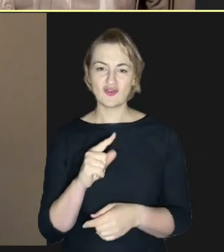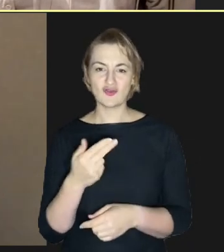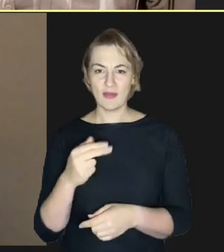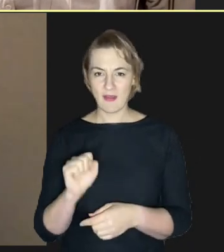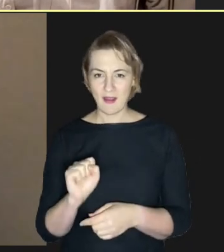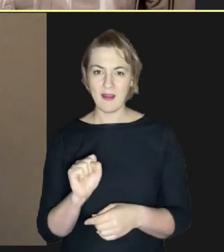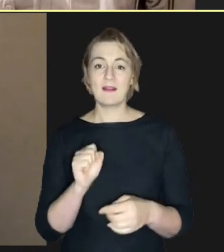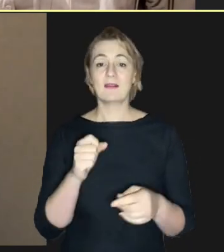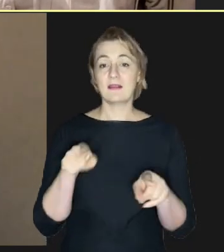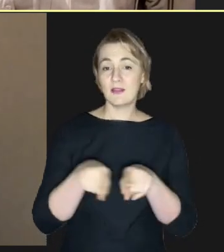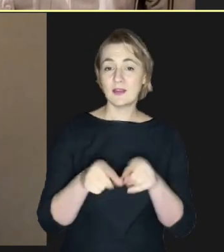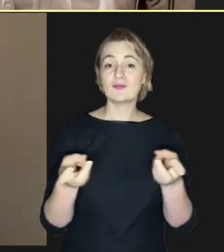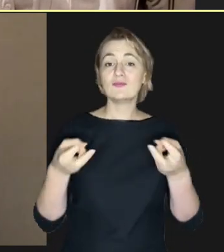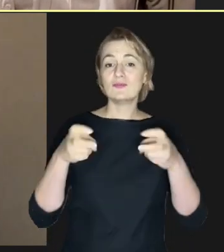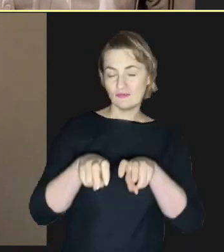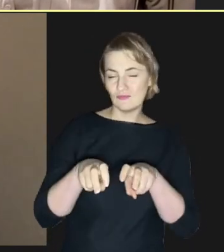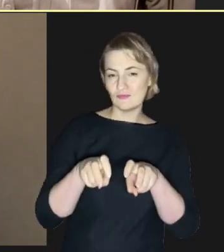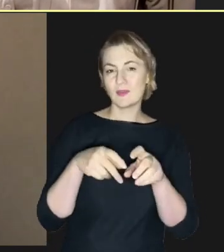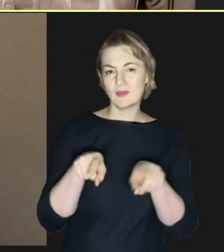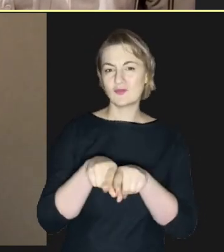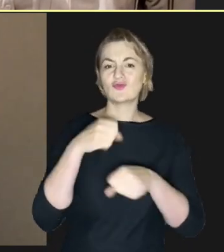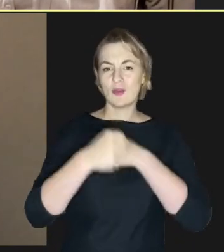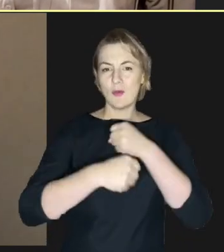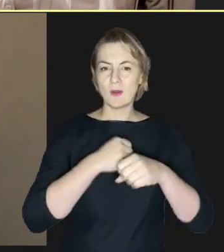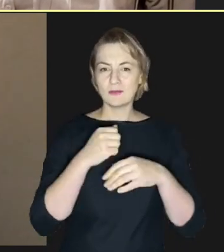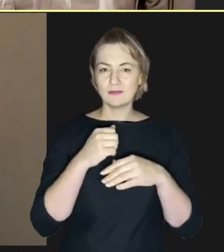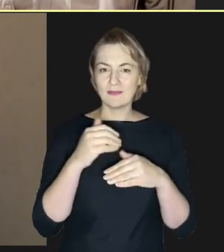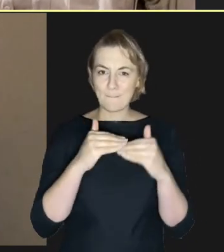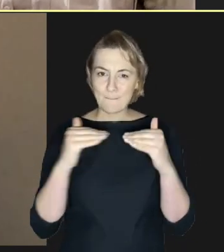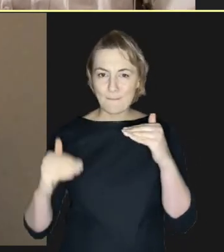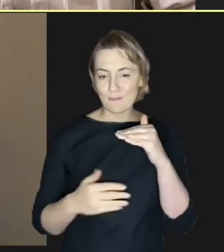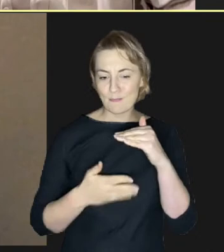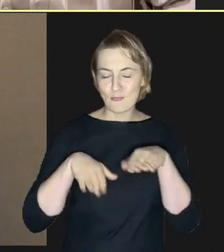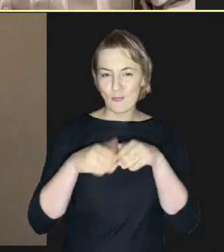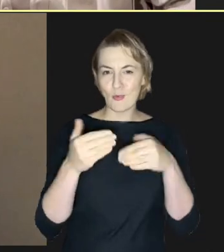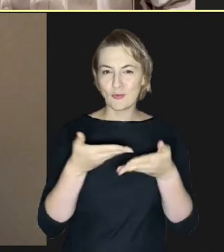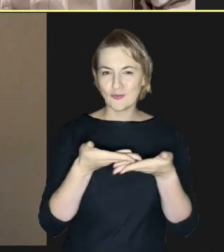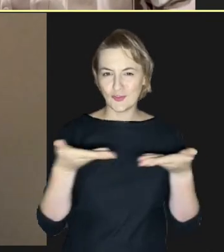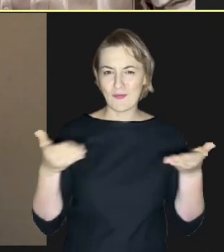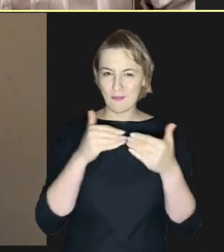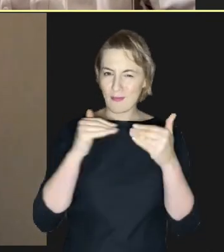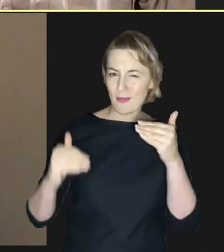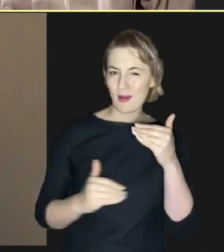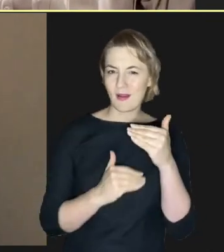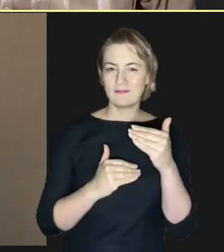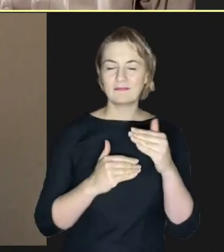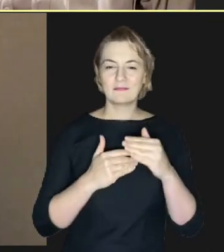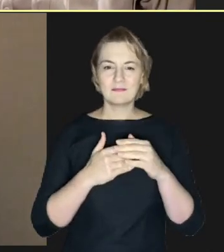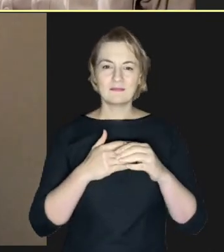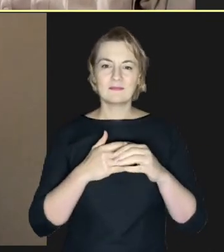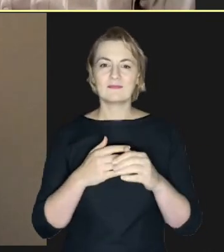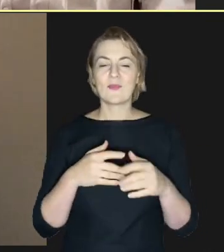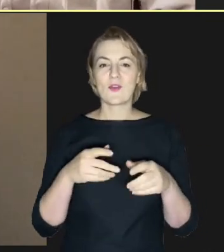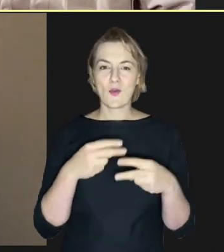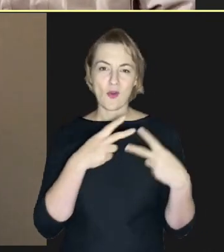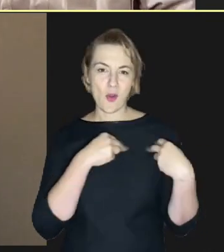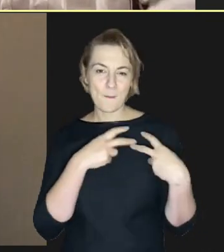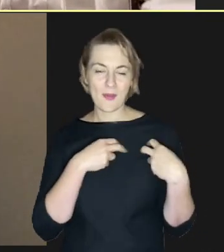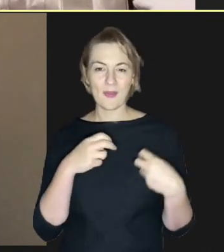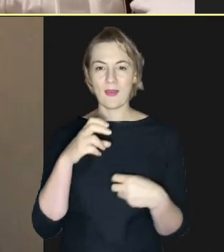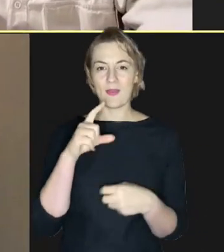współzakładałeś i działałeś w podziemnym Komitecie Oporu Społecznego i byłeś redaktorem pisma